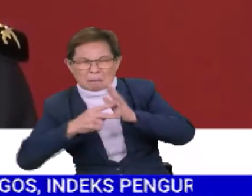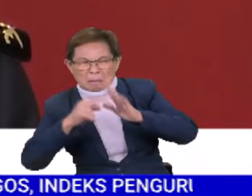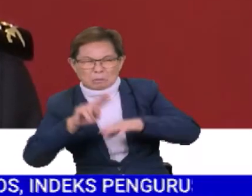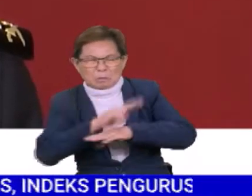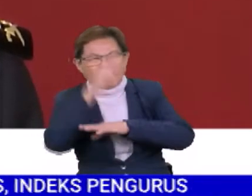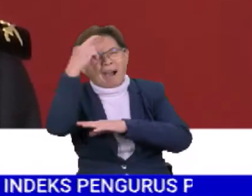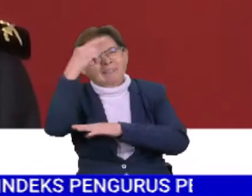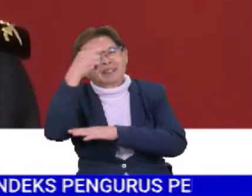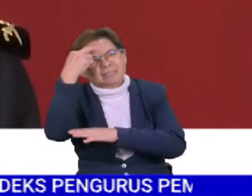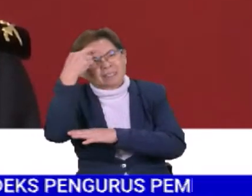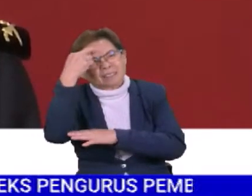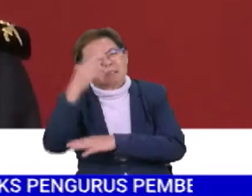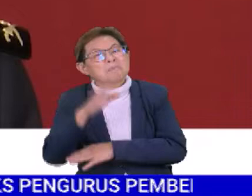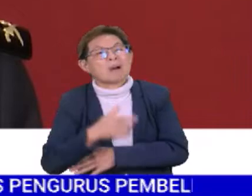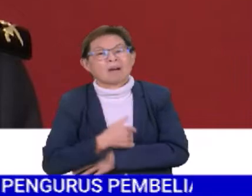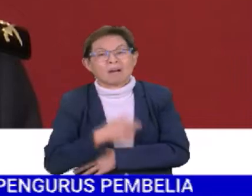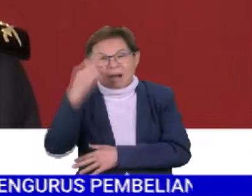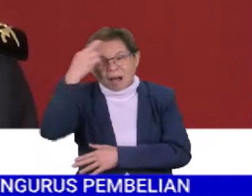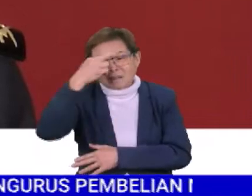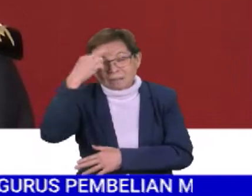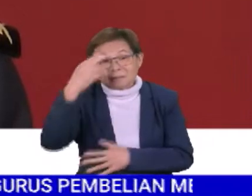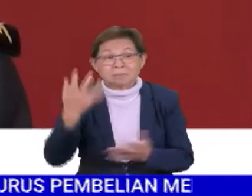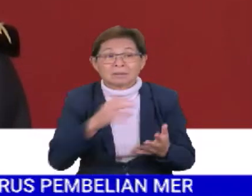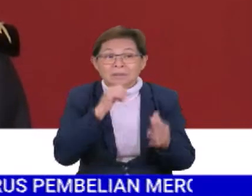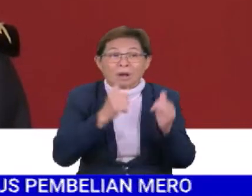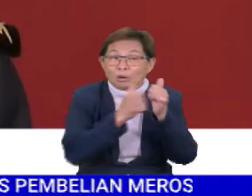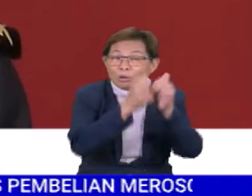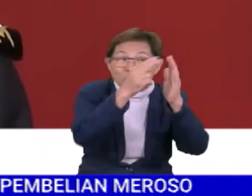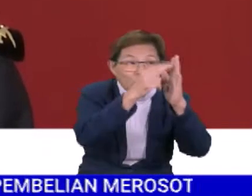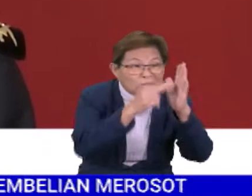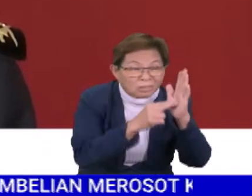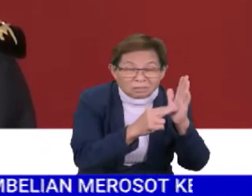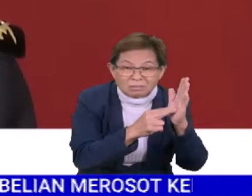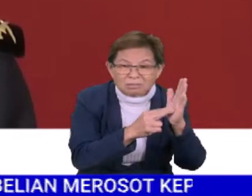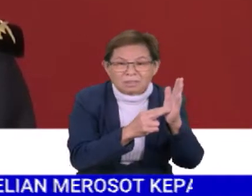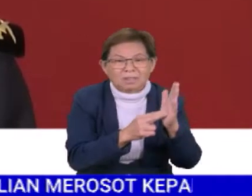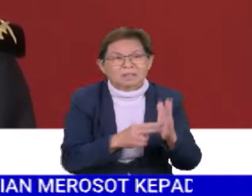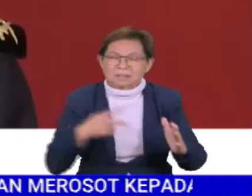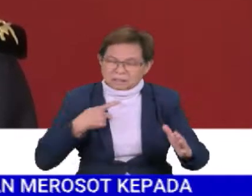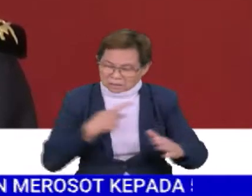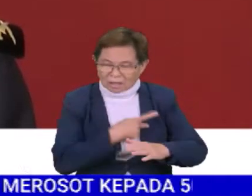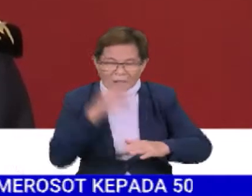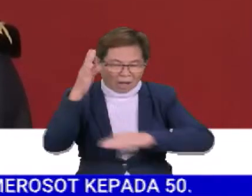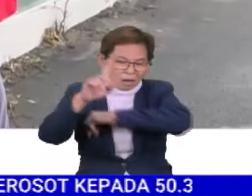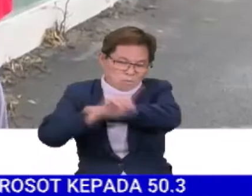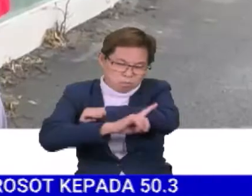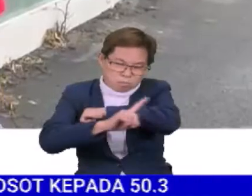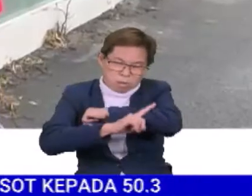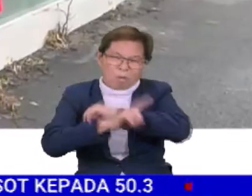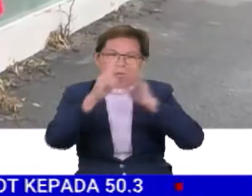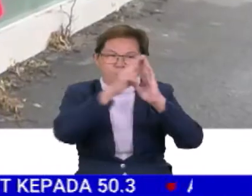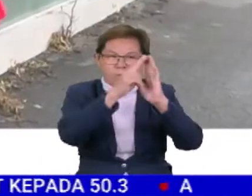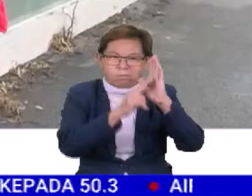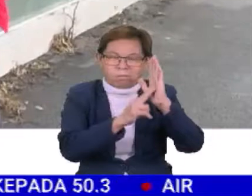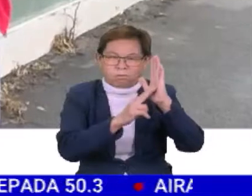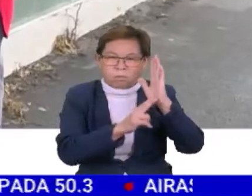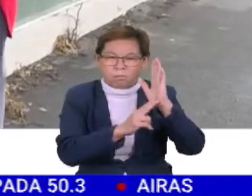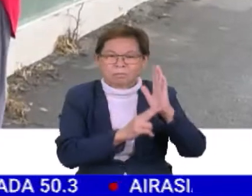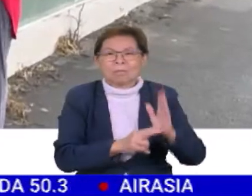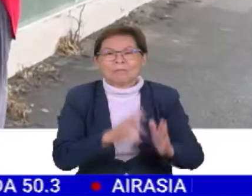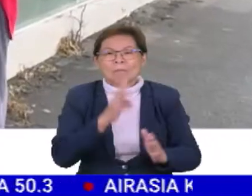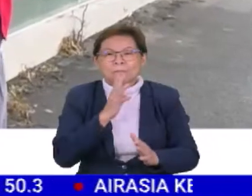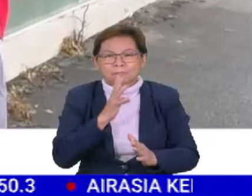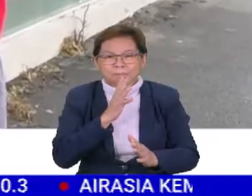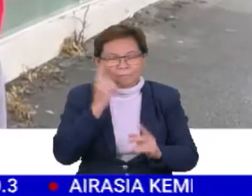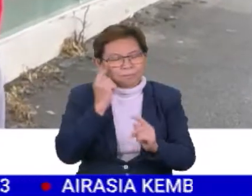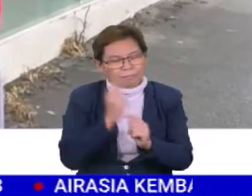menggunakan alasan ini untuk tidak mengikut undang-undang, kami tidak agak-agak untuk mengambil tindakan undang-undang. Tambah